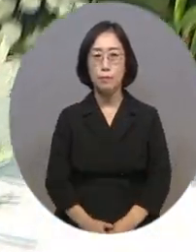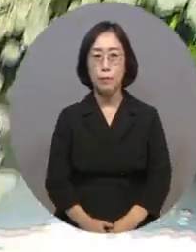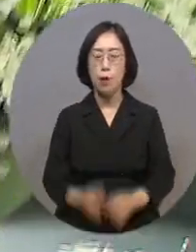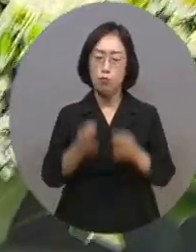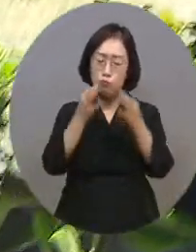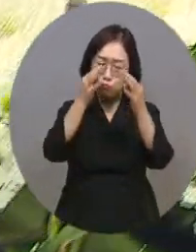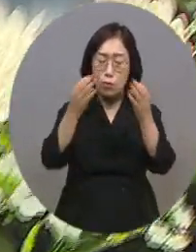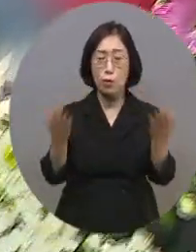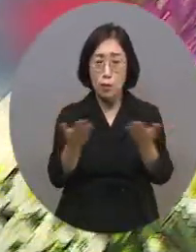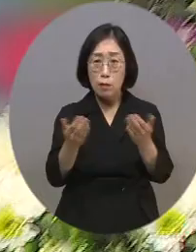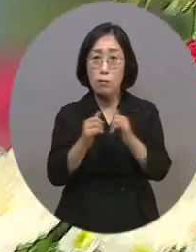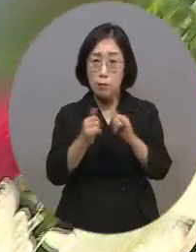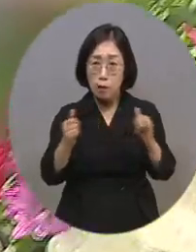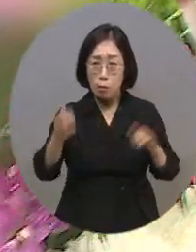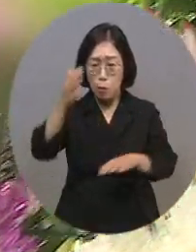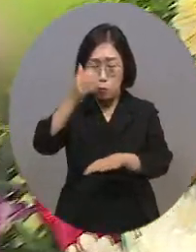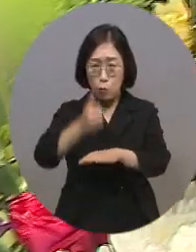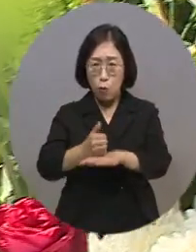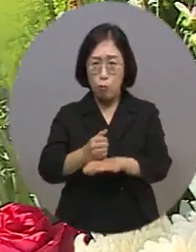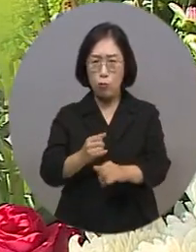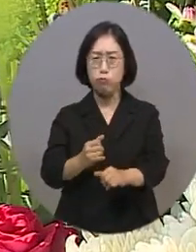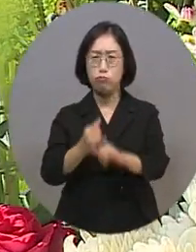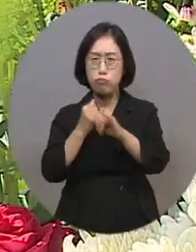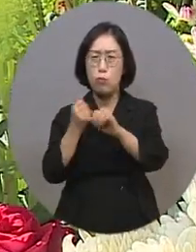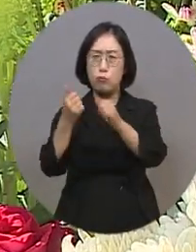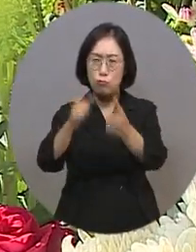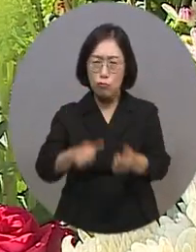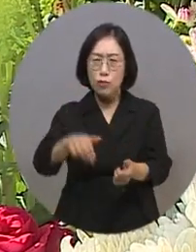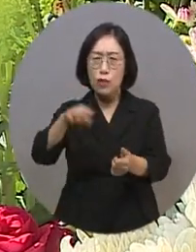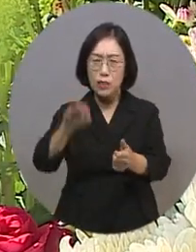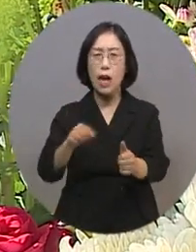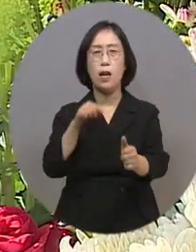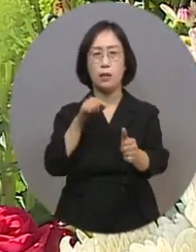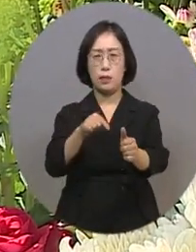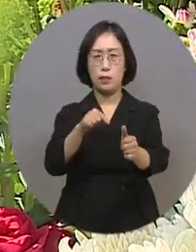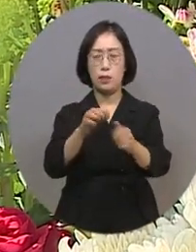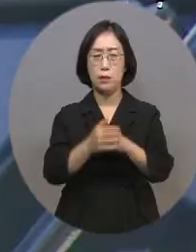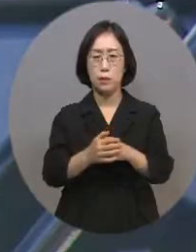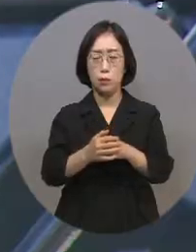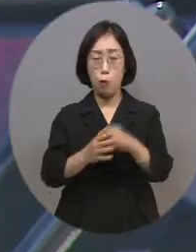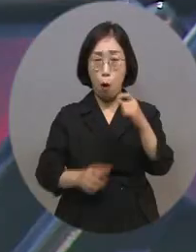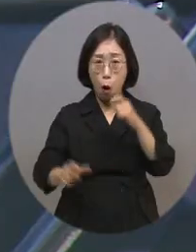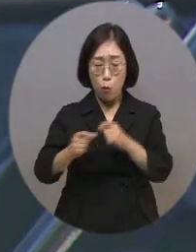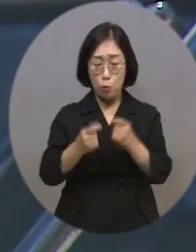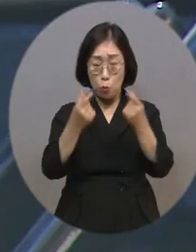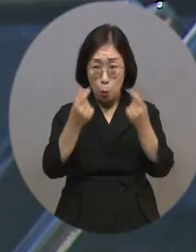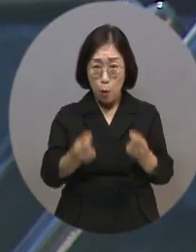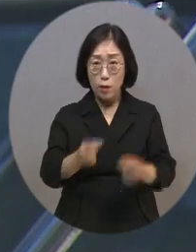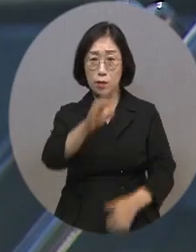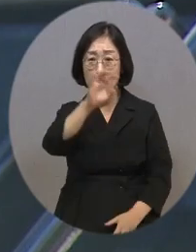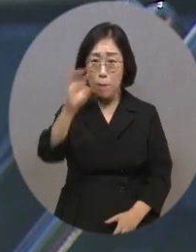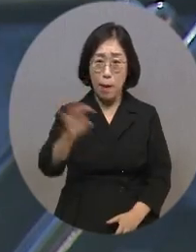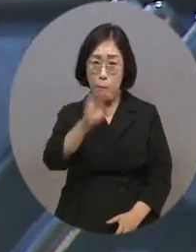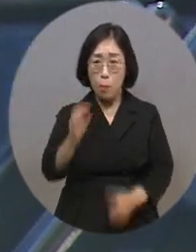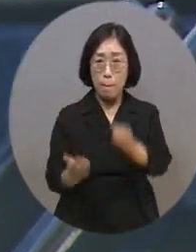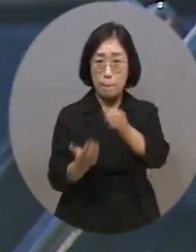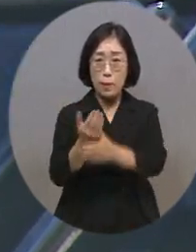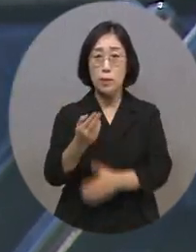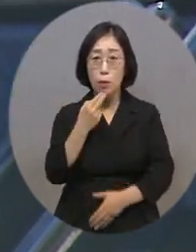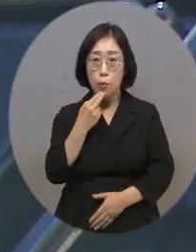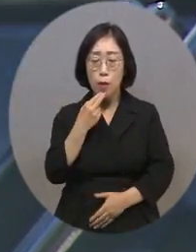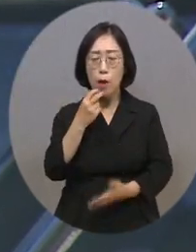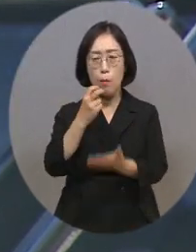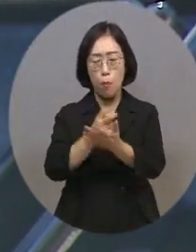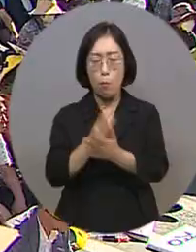성실했던 한 사람에서 극단적 선택으로 내몰린 장 씨. 더 이상의 아픔이 반복되지 않도록 실효성 있는